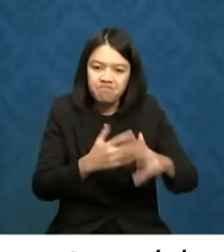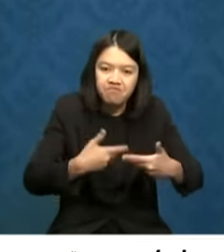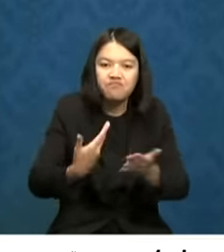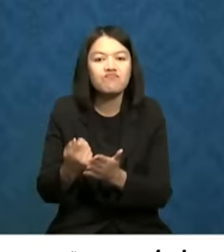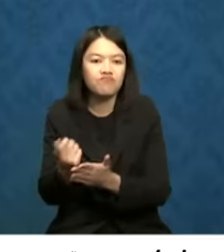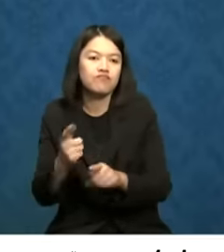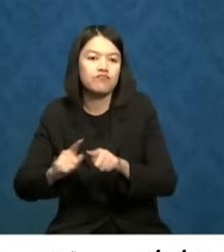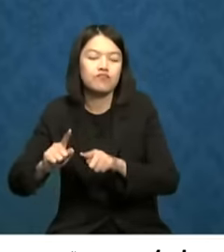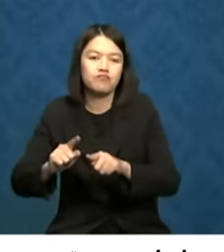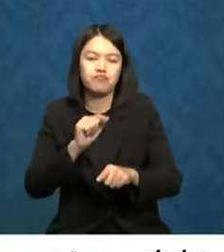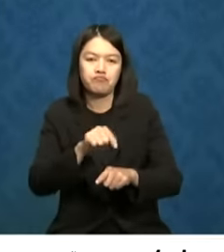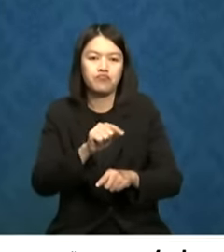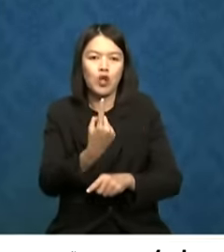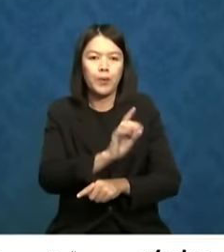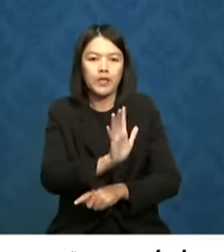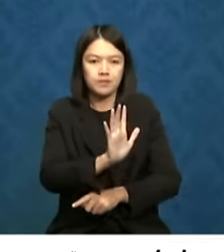นี้